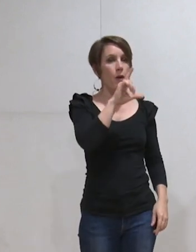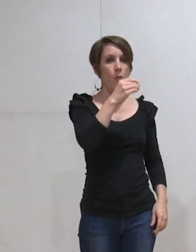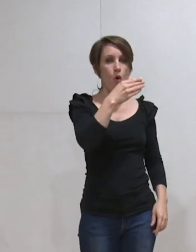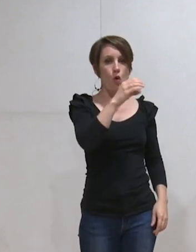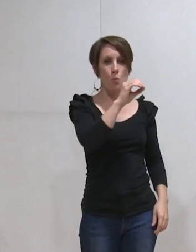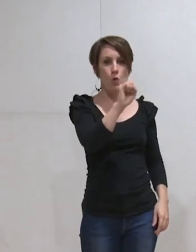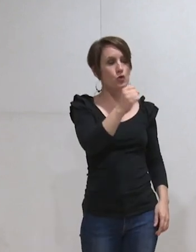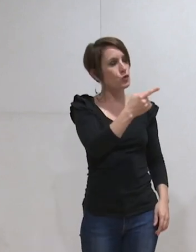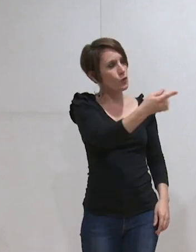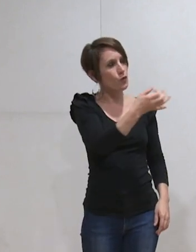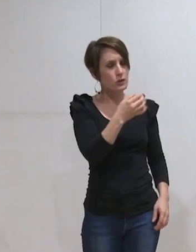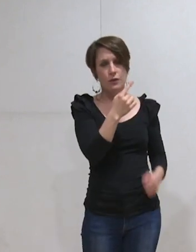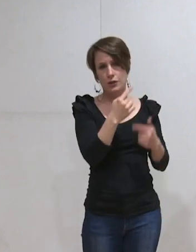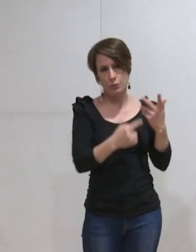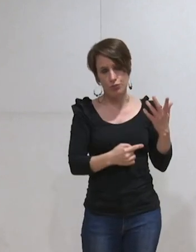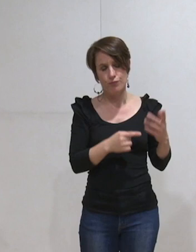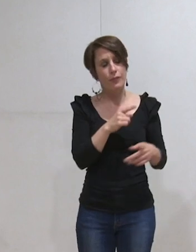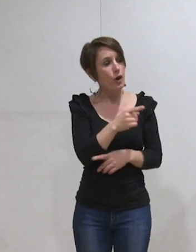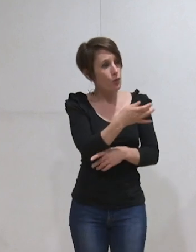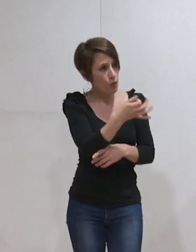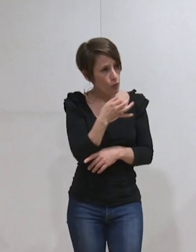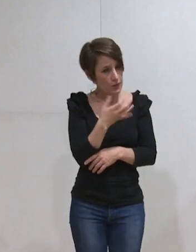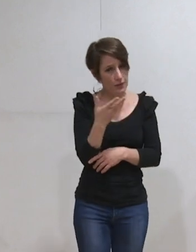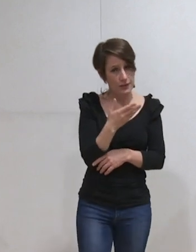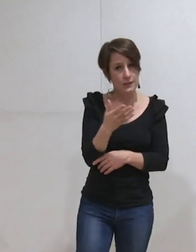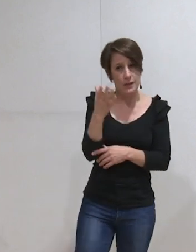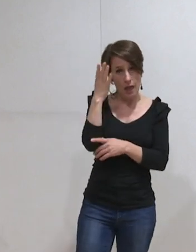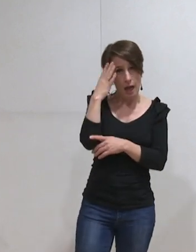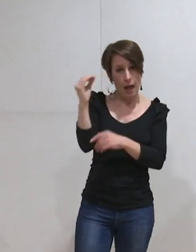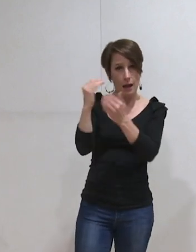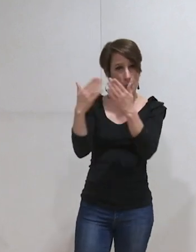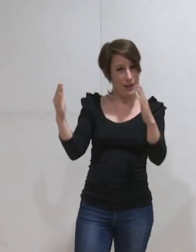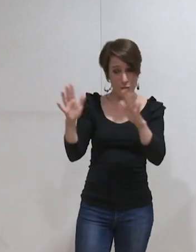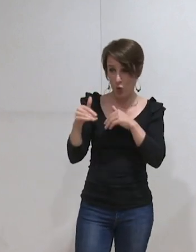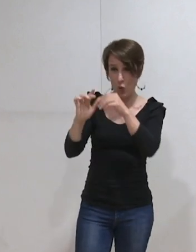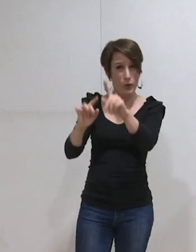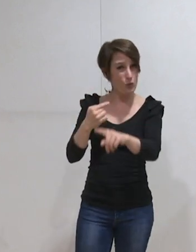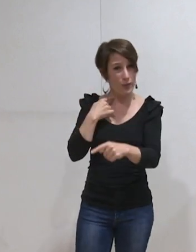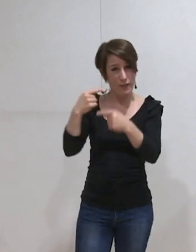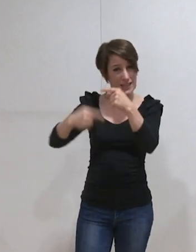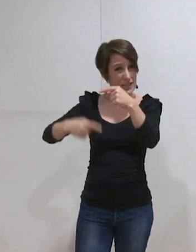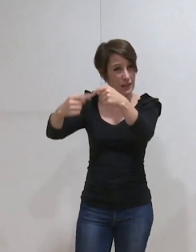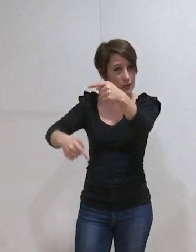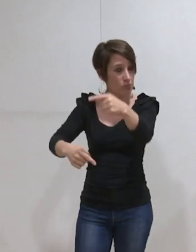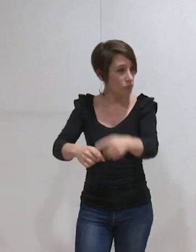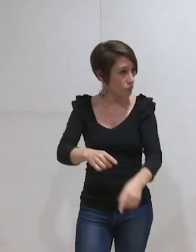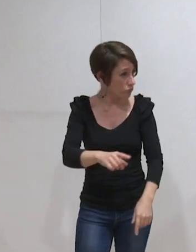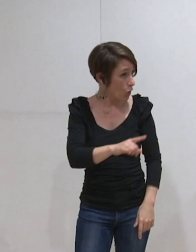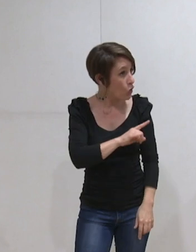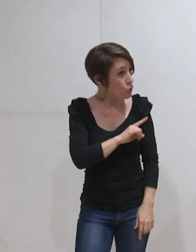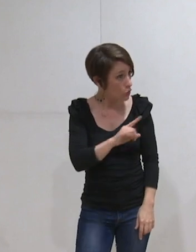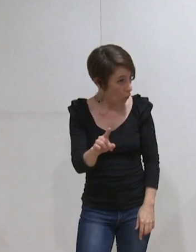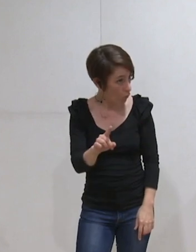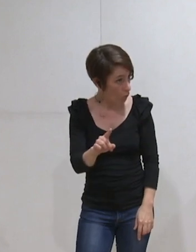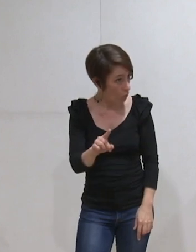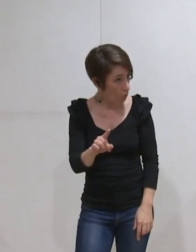de choses vous avez dit notamment Alpexpo reste en déficit non Alpexpo est